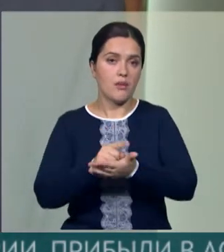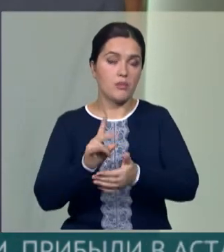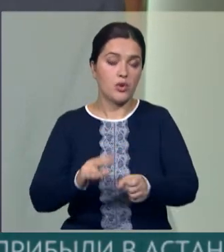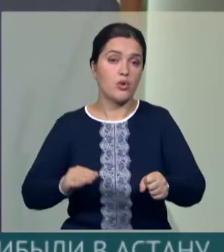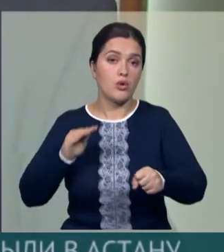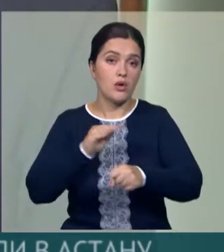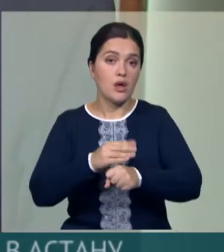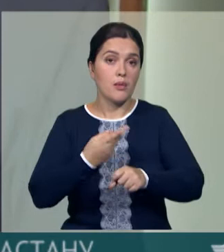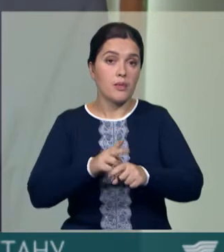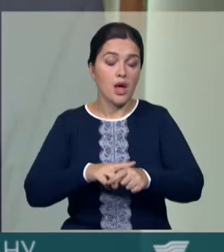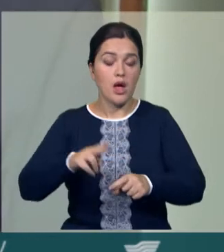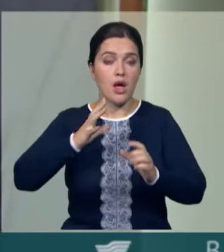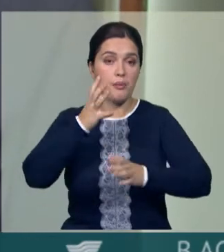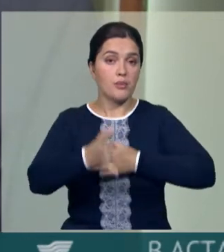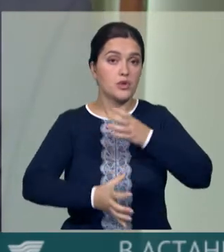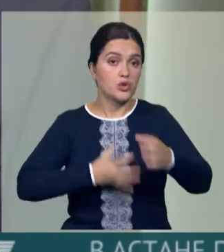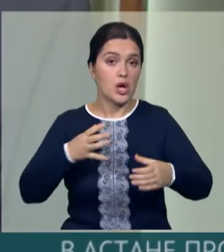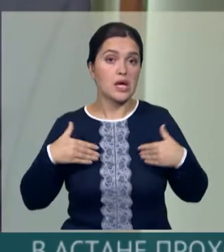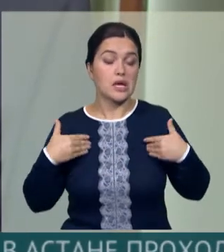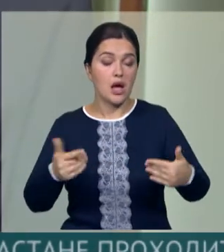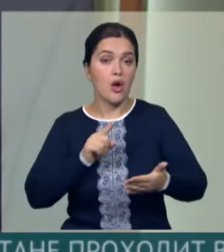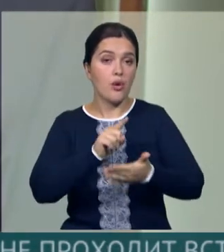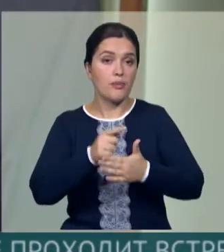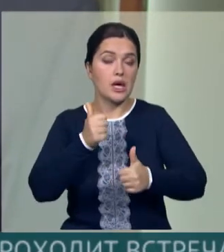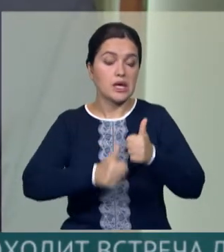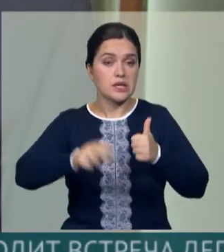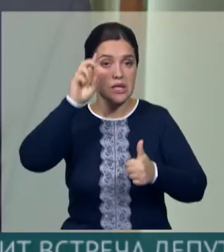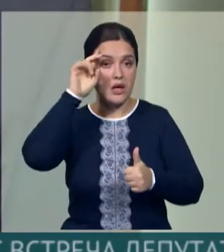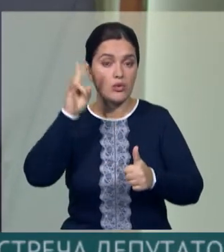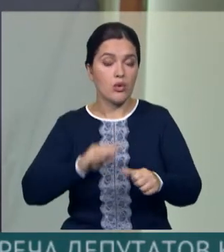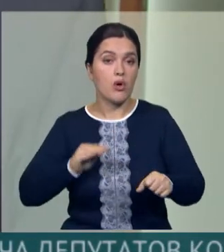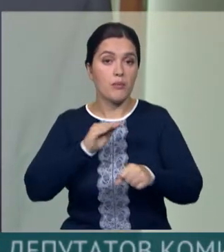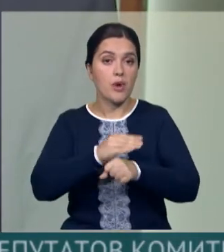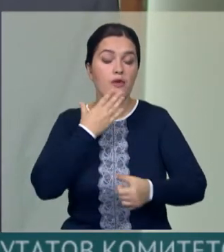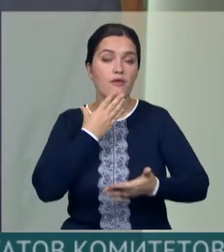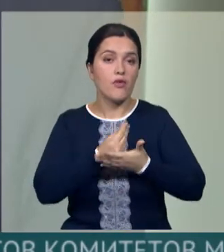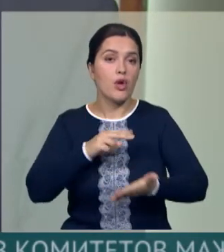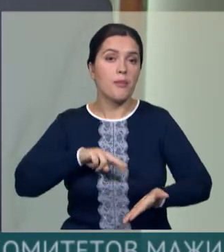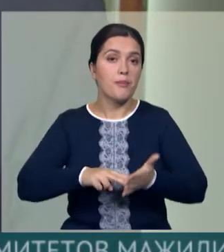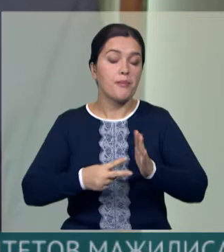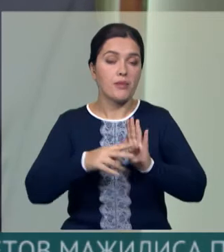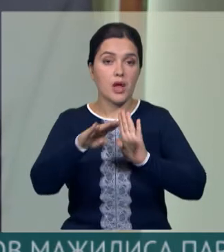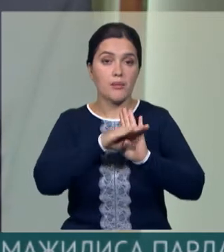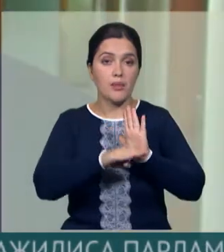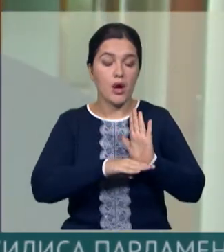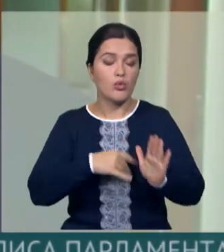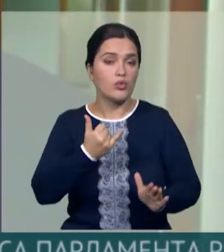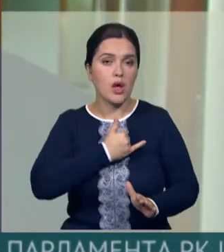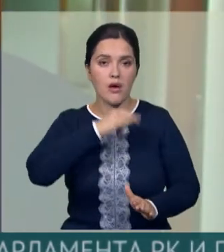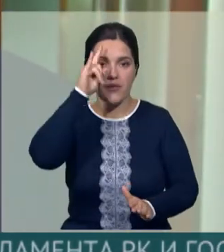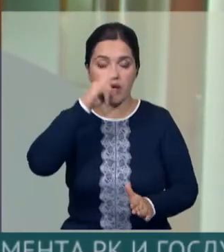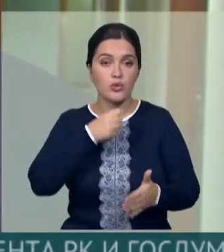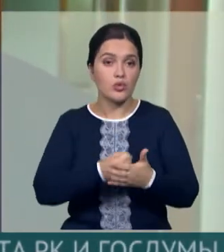вот этих международных рекомендаций должна принимать свои национальные программы. К сожалению, у нас в Казахстане до сих